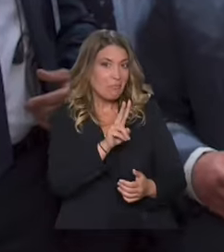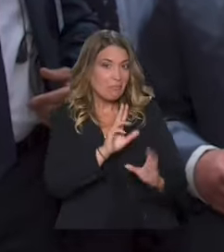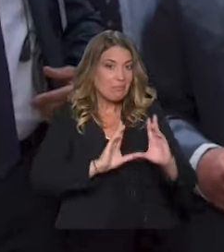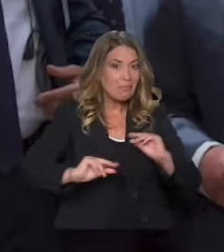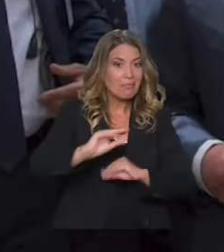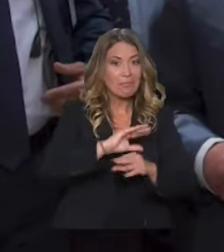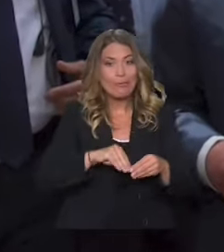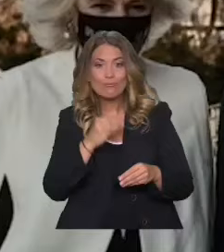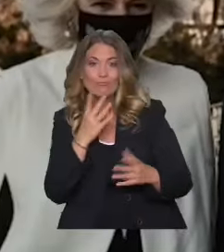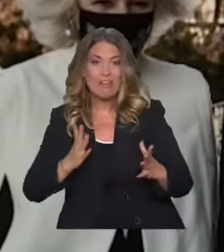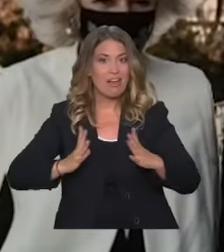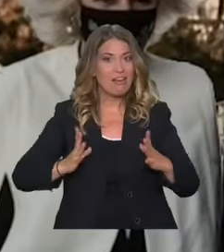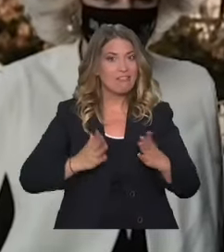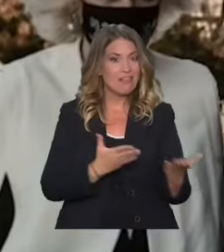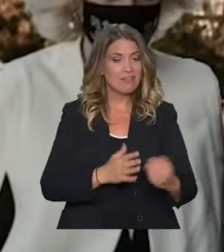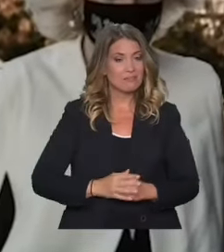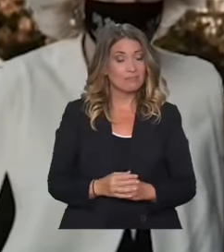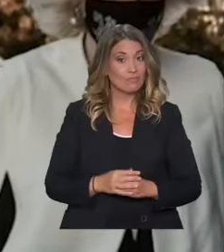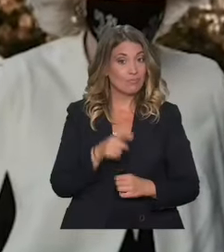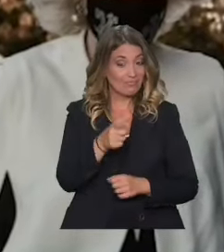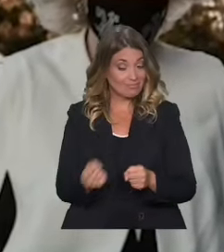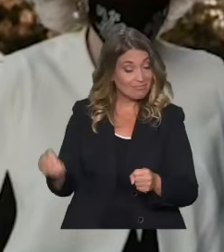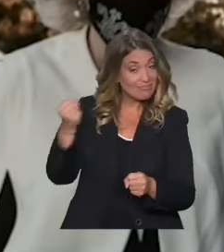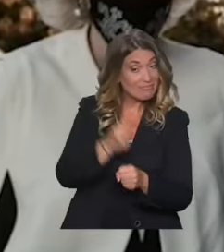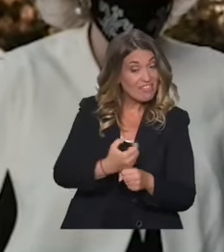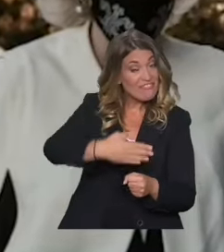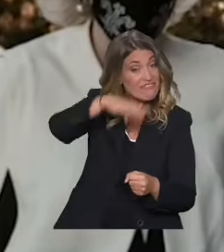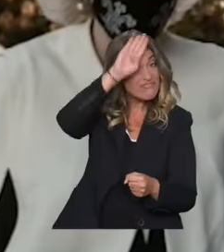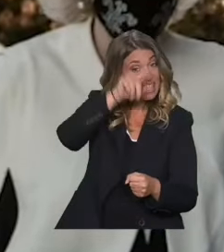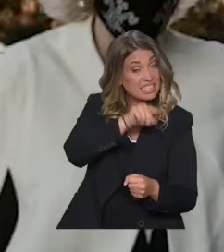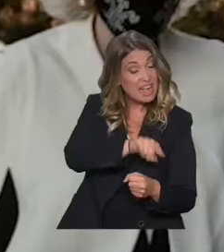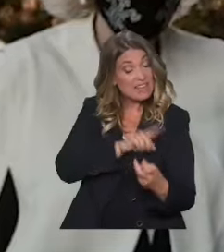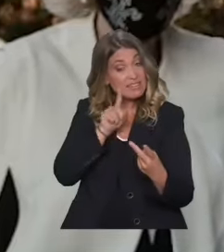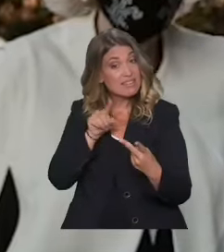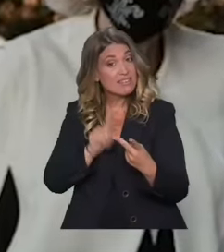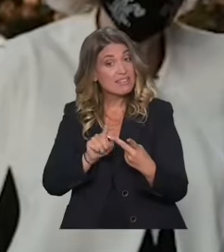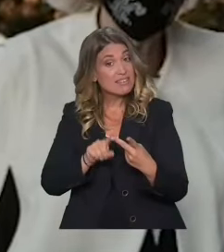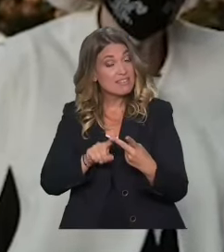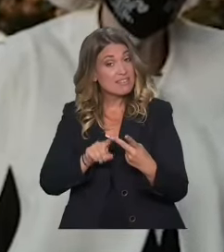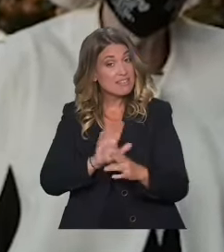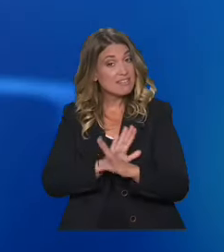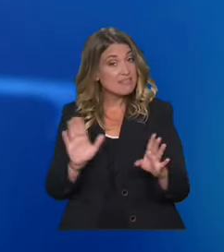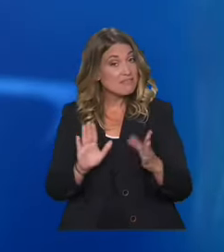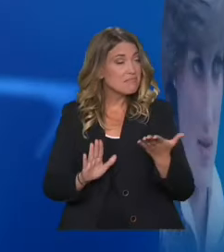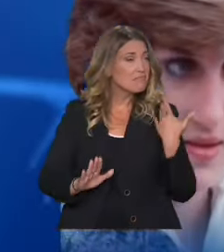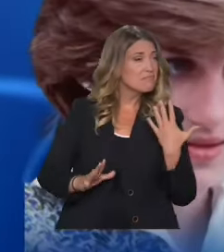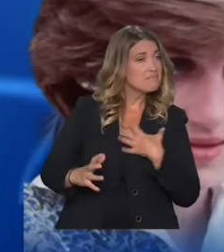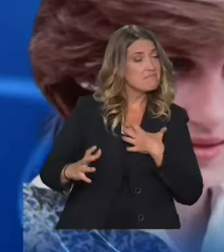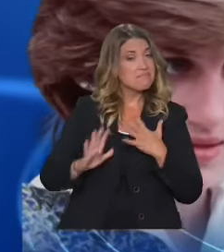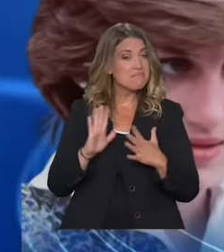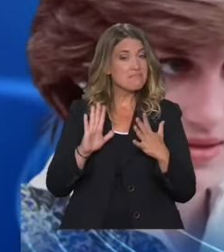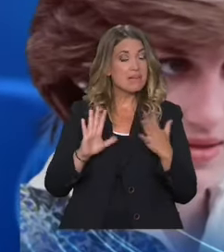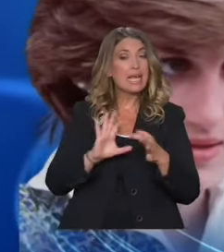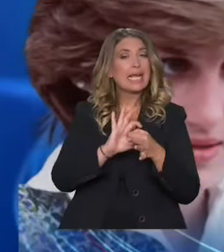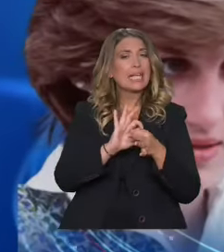ποικιλοτρόπως. Ο νέος βασιλιάς της Αγγλίας και η σύζυγός του έδειχναν απαλλαγμένοι από τα άγχη του παρελθόντος. Από μια ιστορία